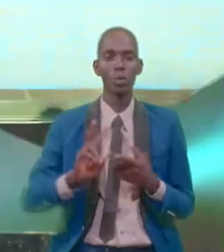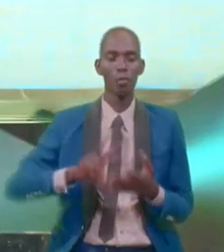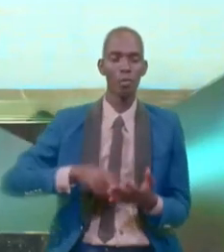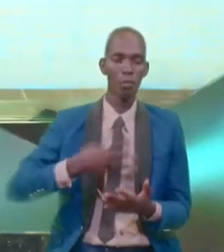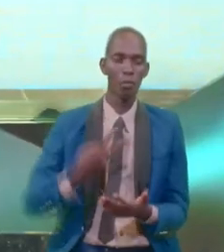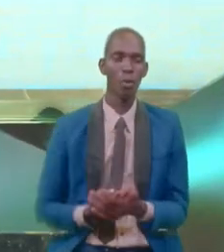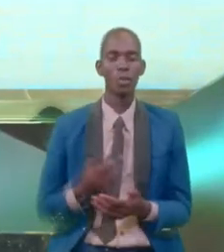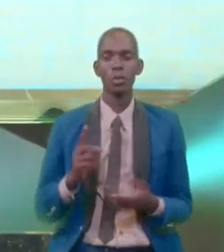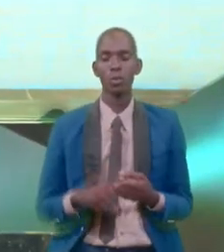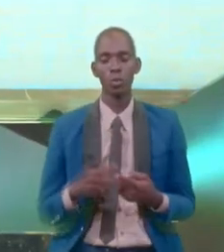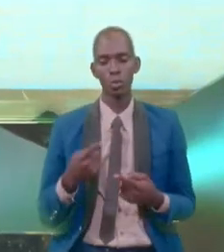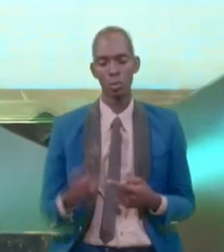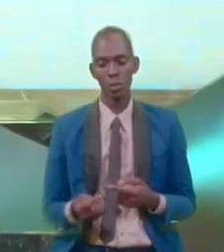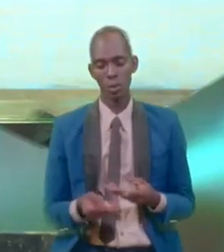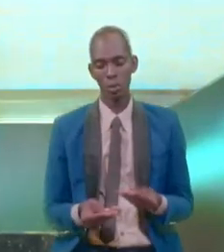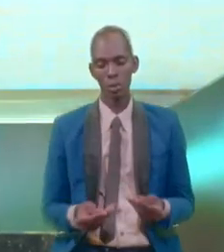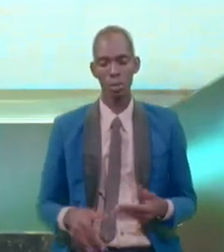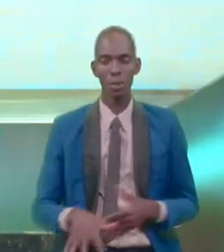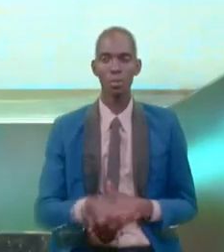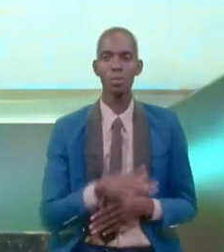de ses paroles.